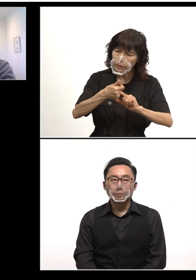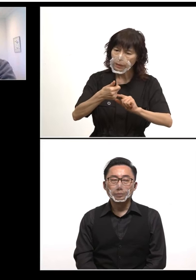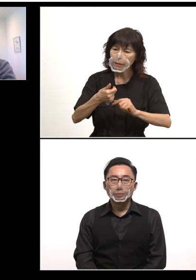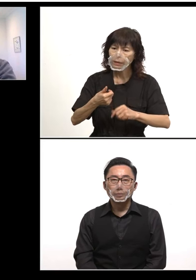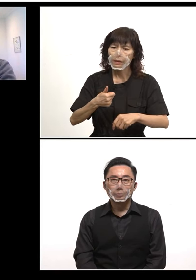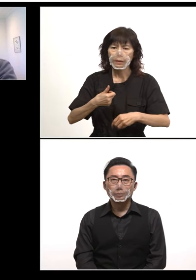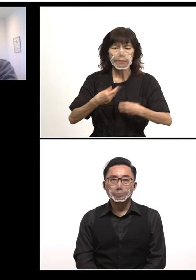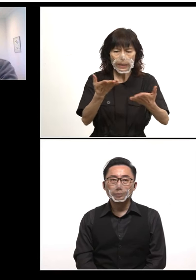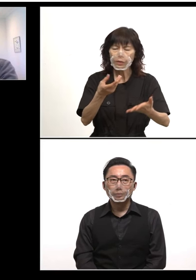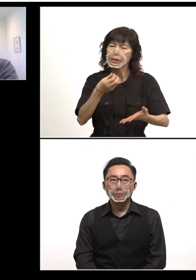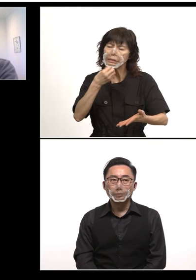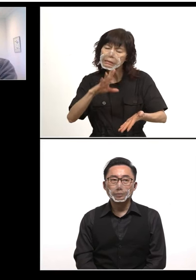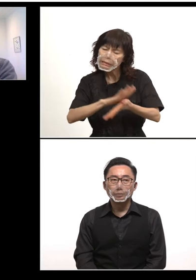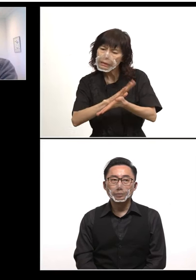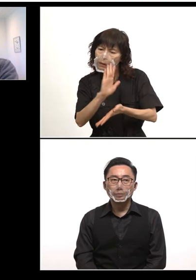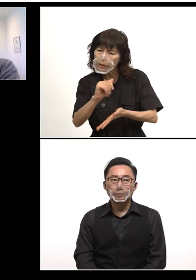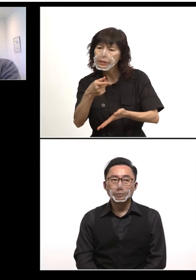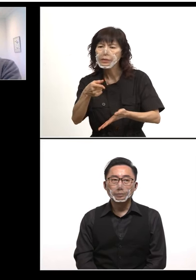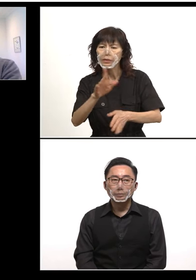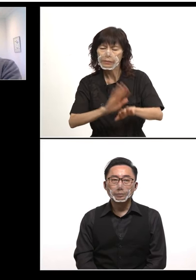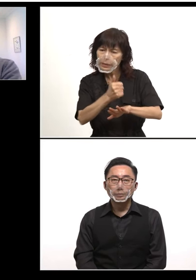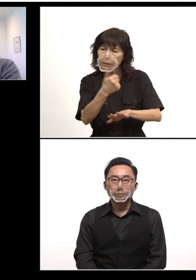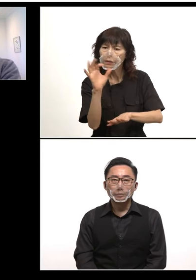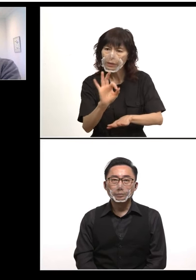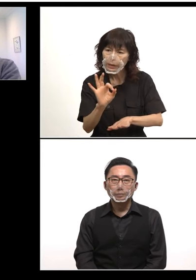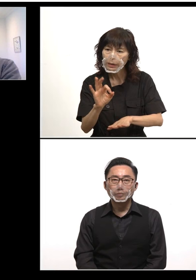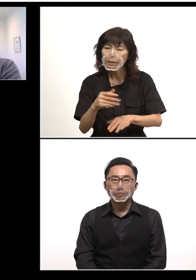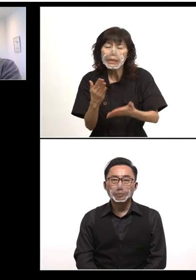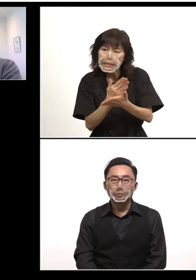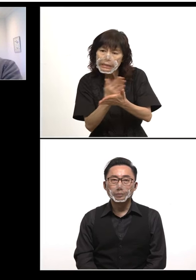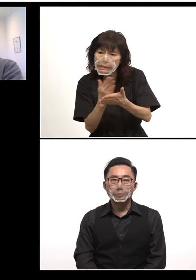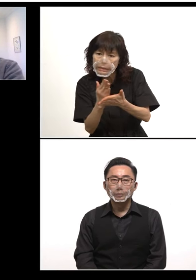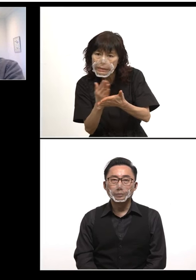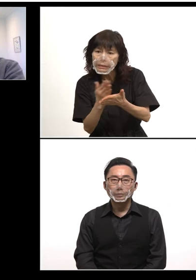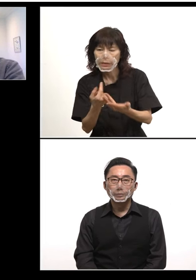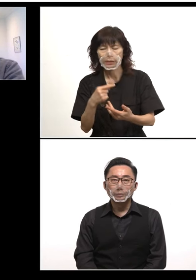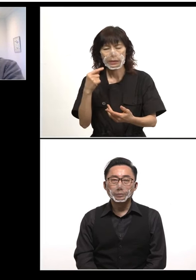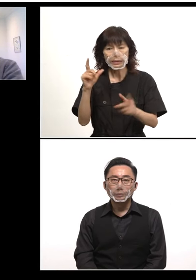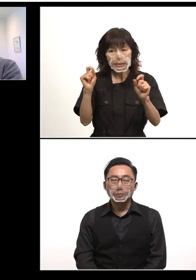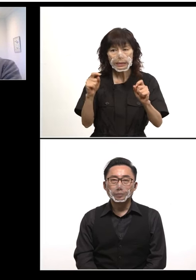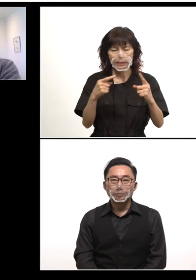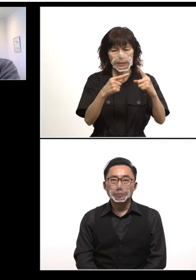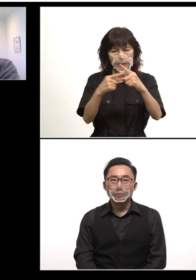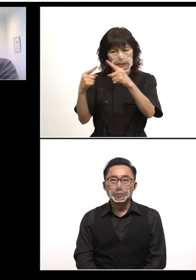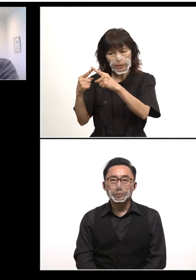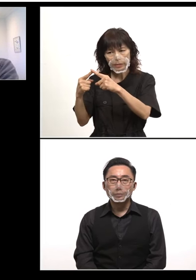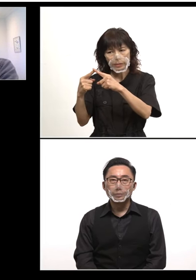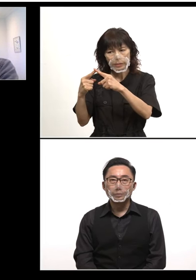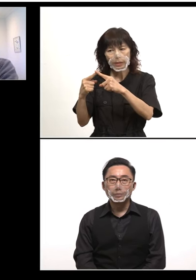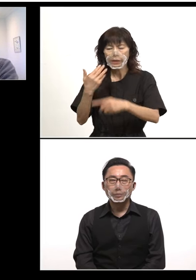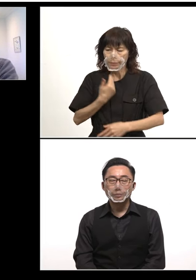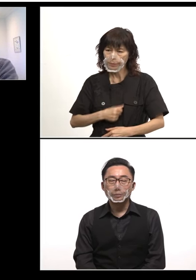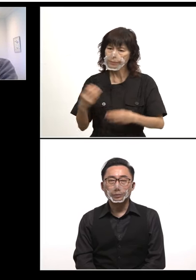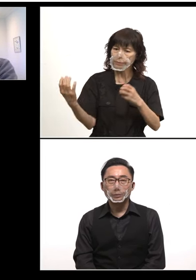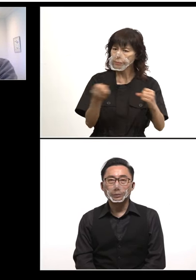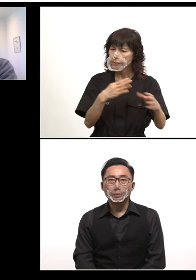佢一個最好嘅經驗，最能夠發揮到佢嘅咧？咁咪就係試咯。你其實就係人同人之間一個最真誠嘅溝通。